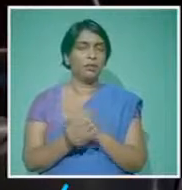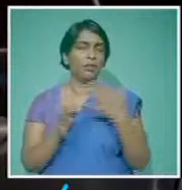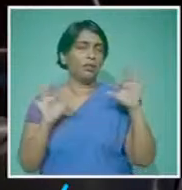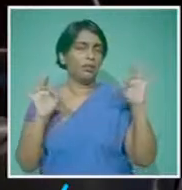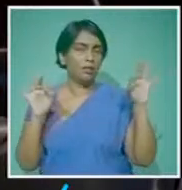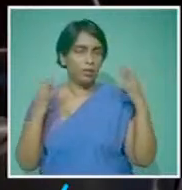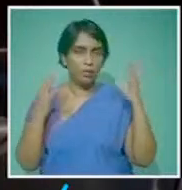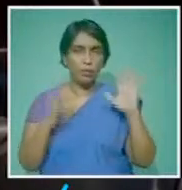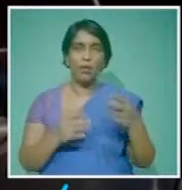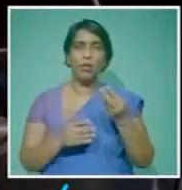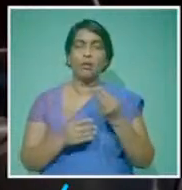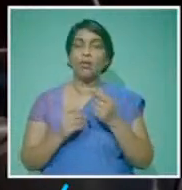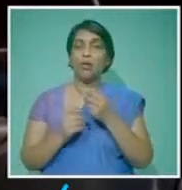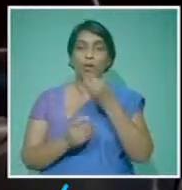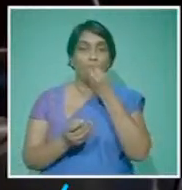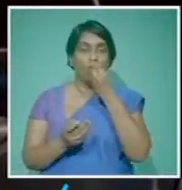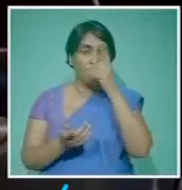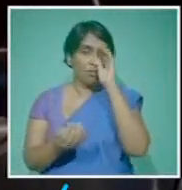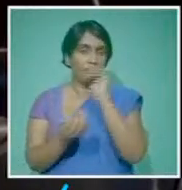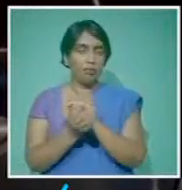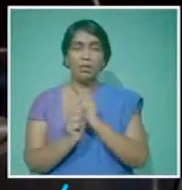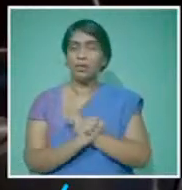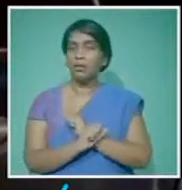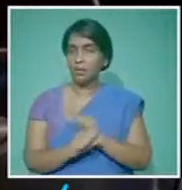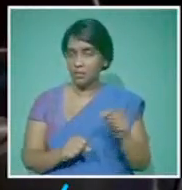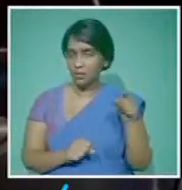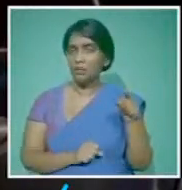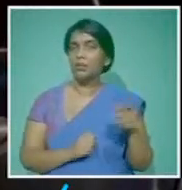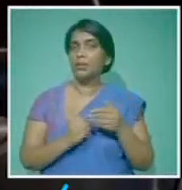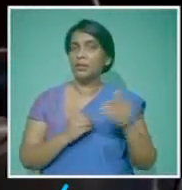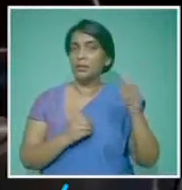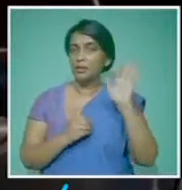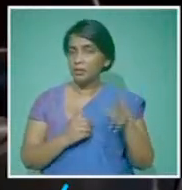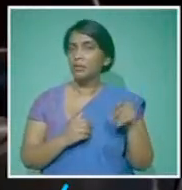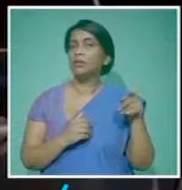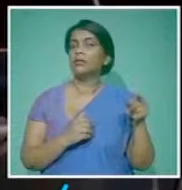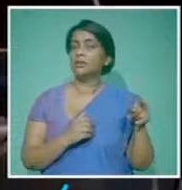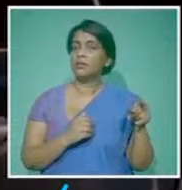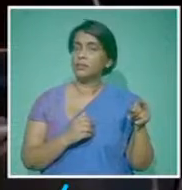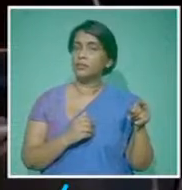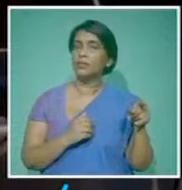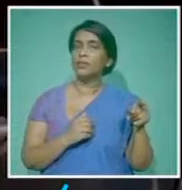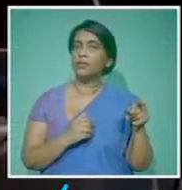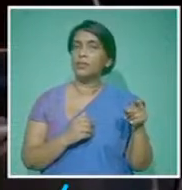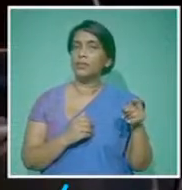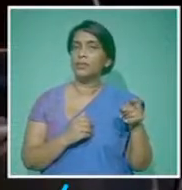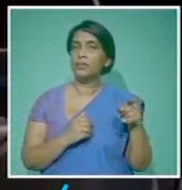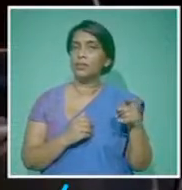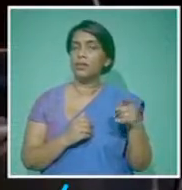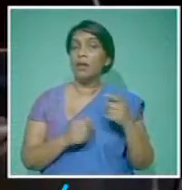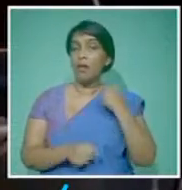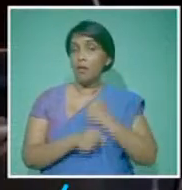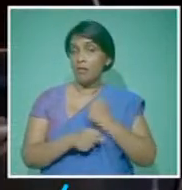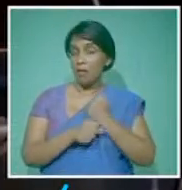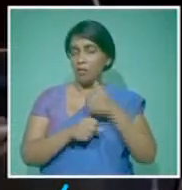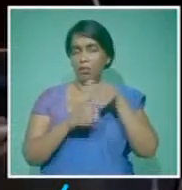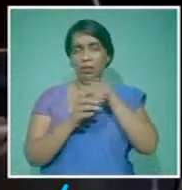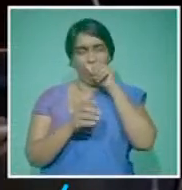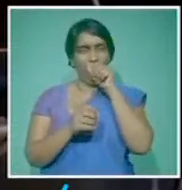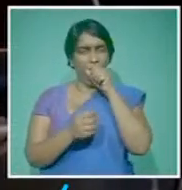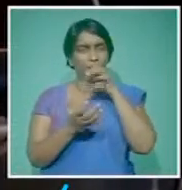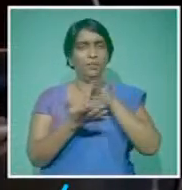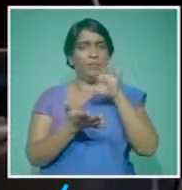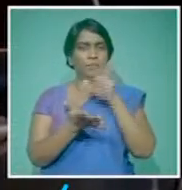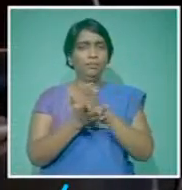වීම ආහාර අනාරක්ෂිත භාවය ඇති වෙලා තියෙන්නේ ගත්ත ආණ්ඩුගත